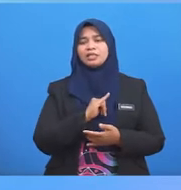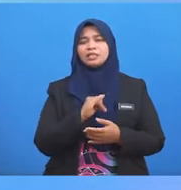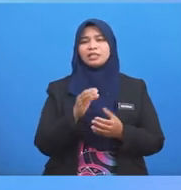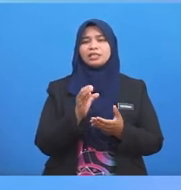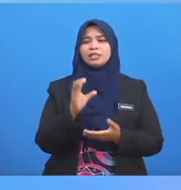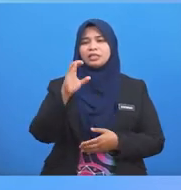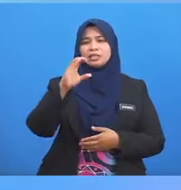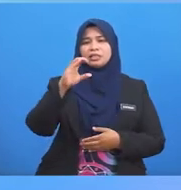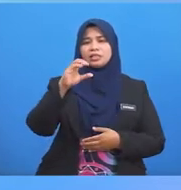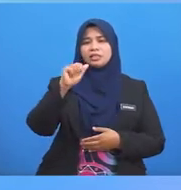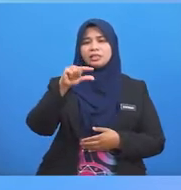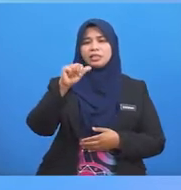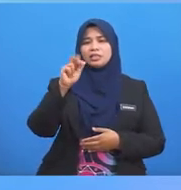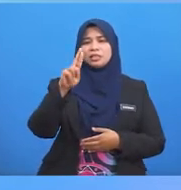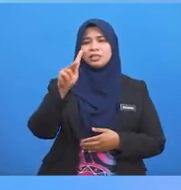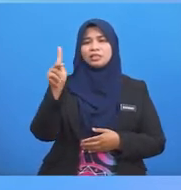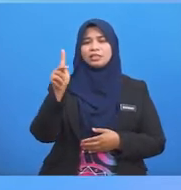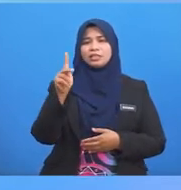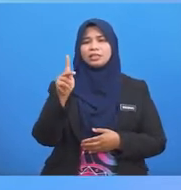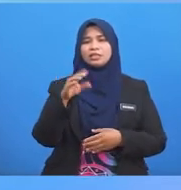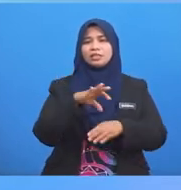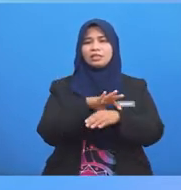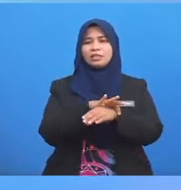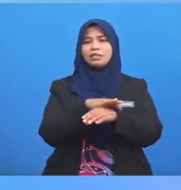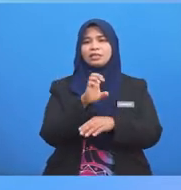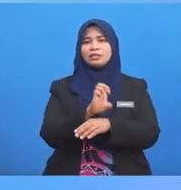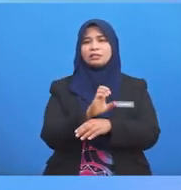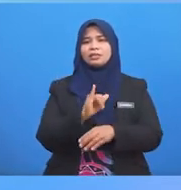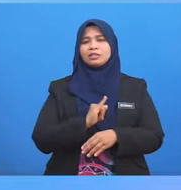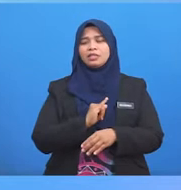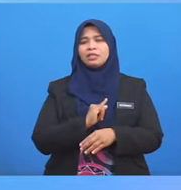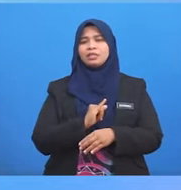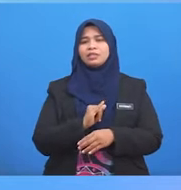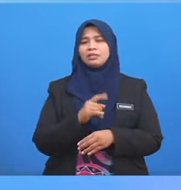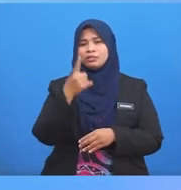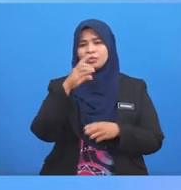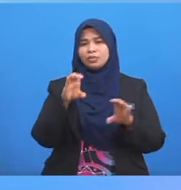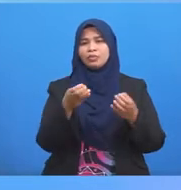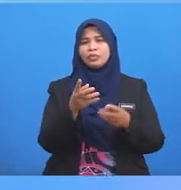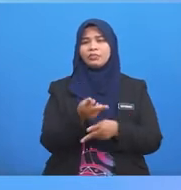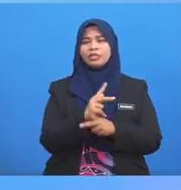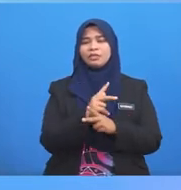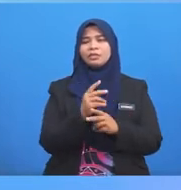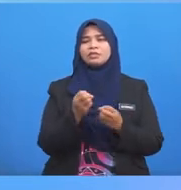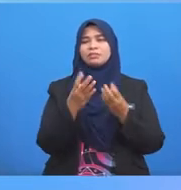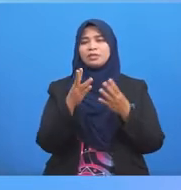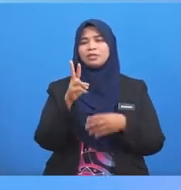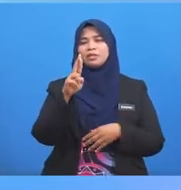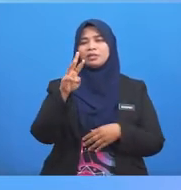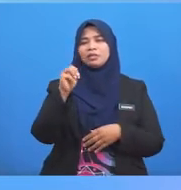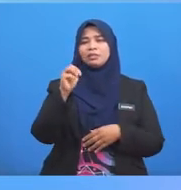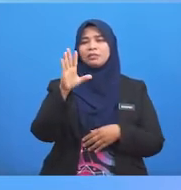seutas gelang emas saya seberat 25 gram untuk membuat pinjaman sebanyak